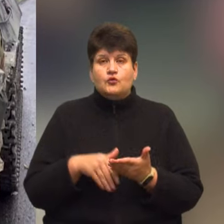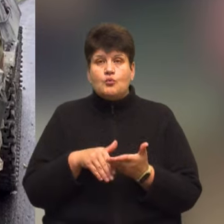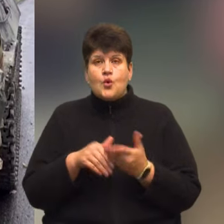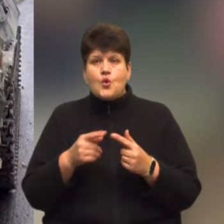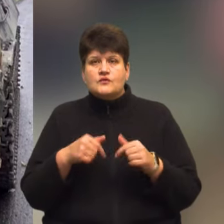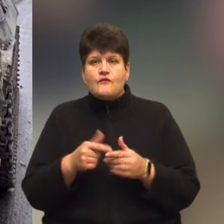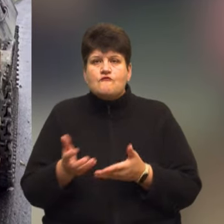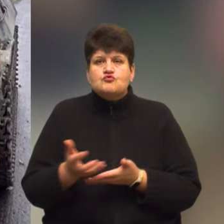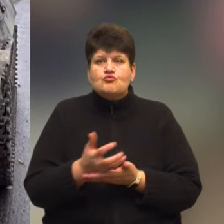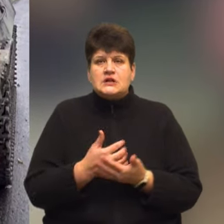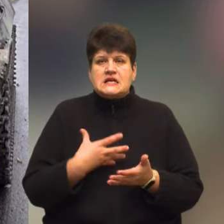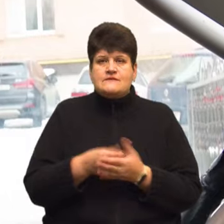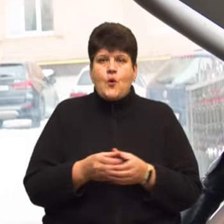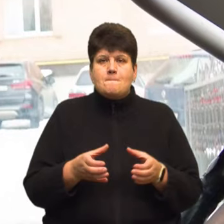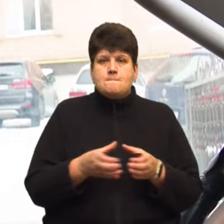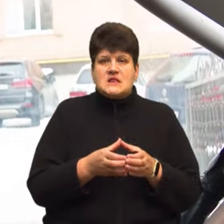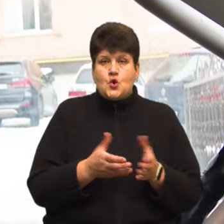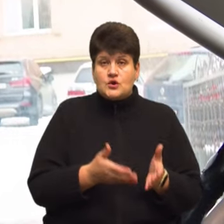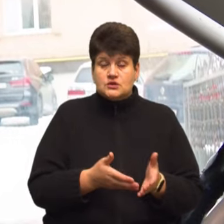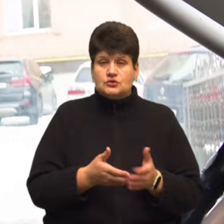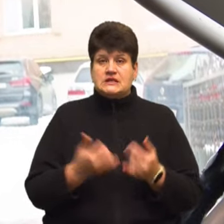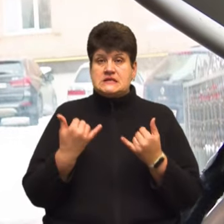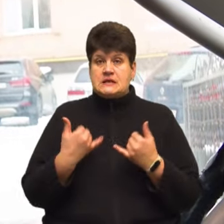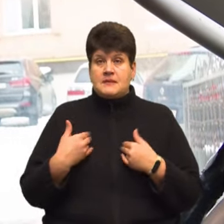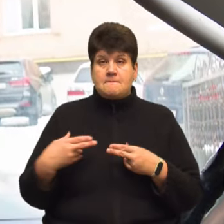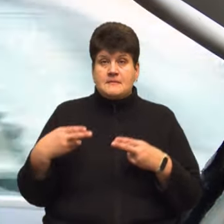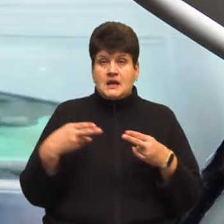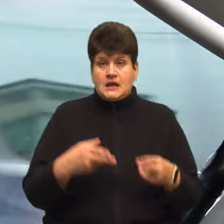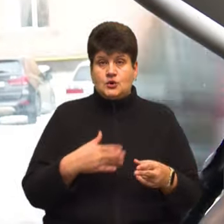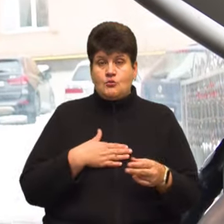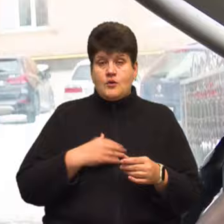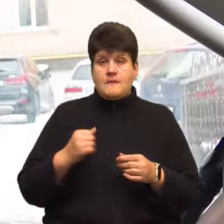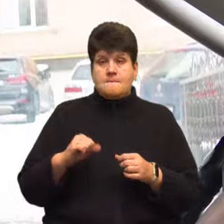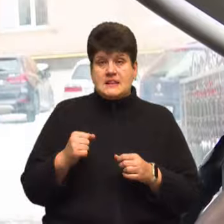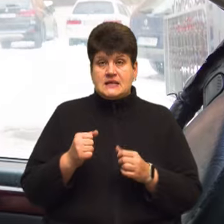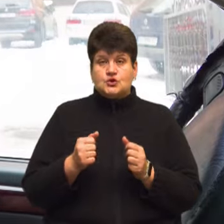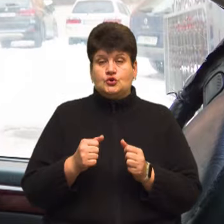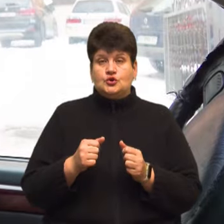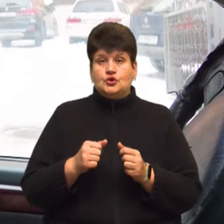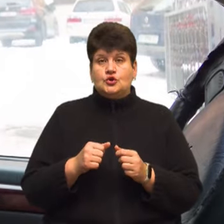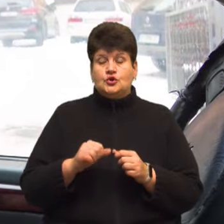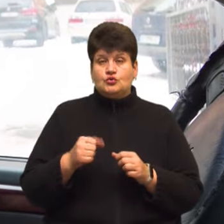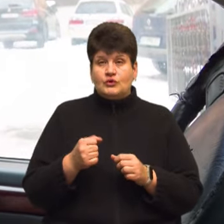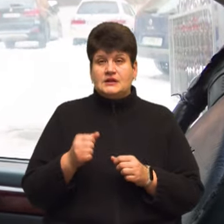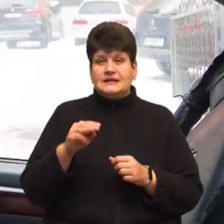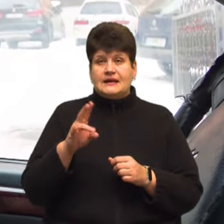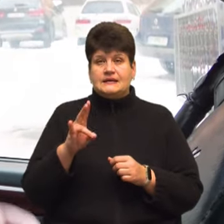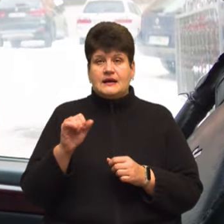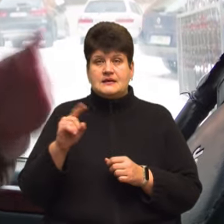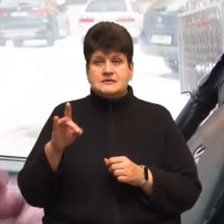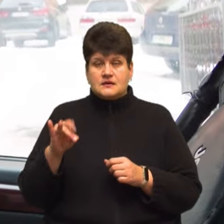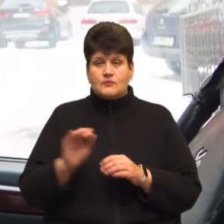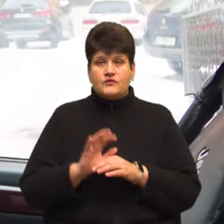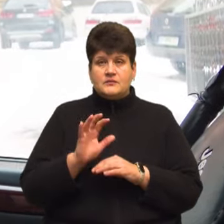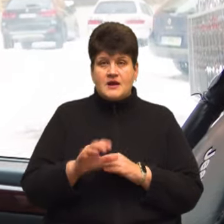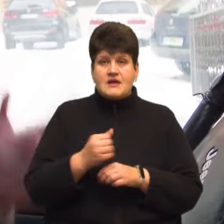збори для свого підрозділу Зараз ми приїхали до мого близького товариша до Назара Пару днів тому я відправив каву варку